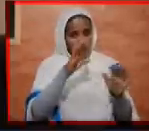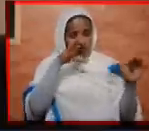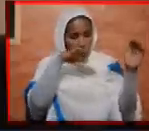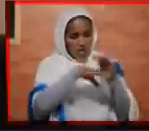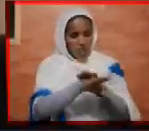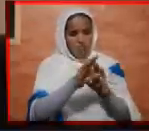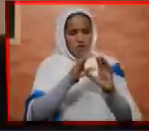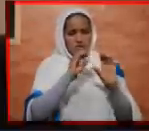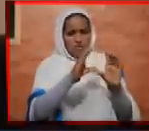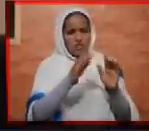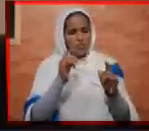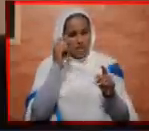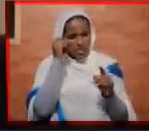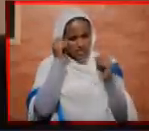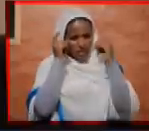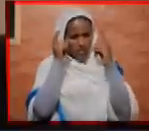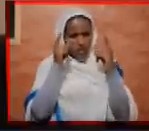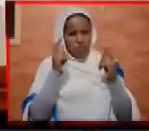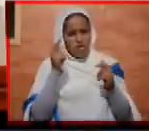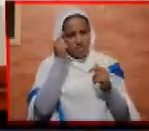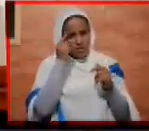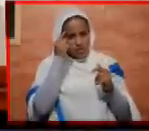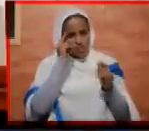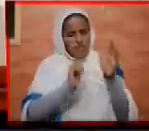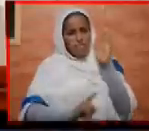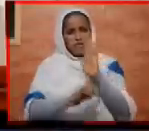ክርስቲያን የሚያመጣው እንትን የለም።